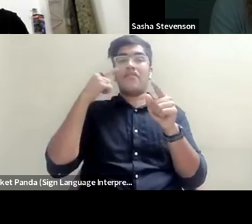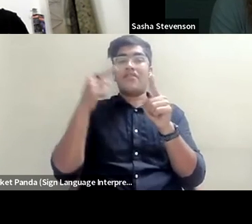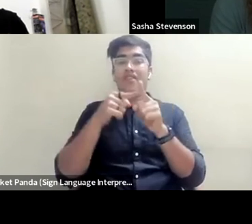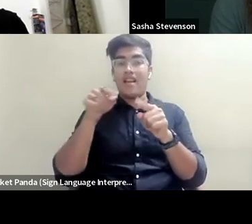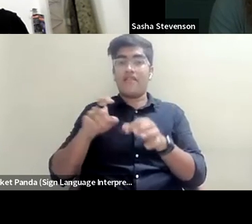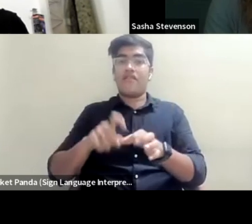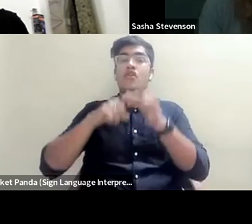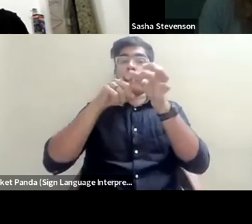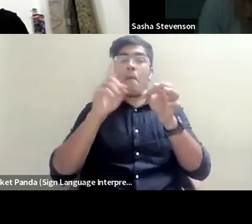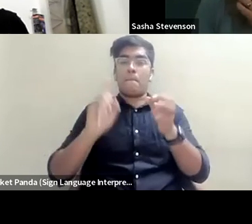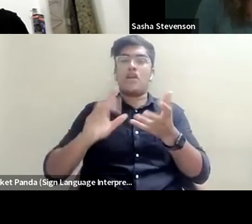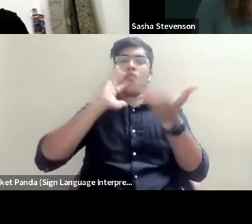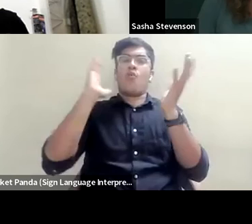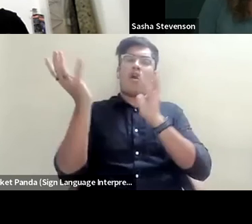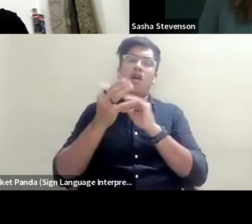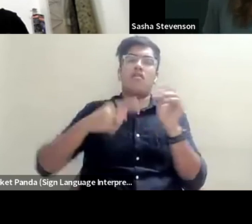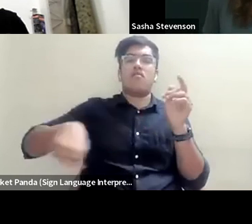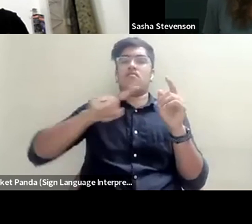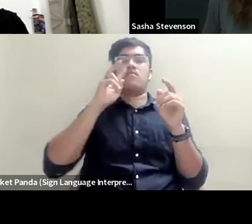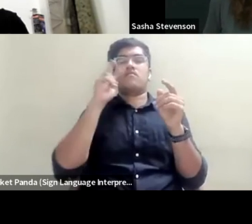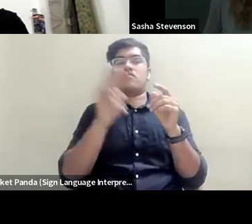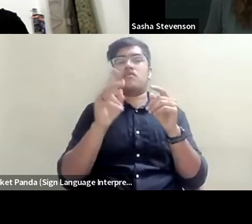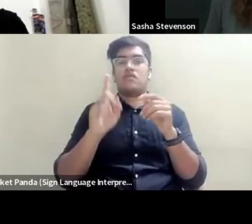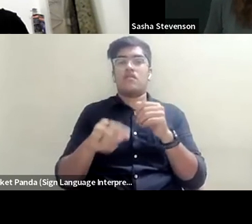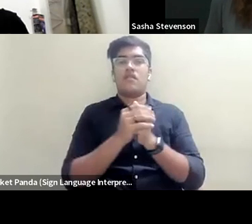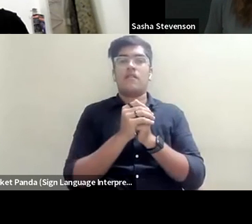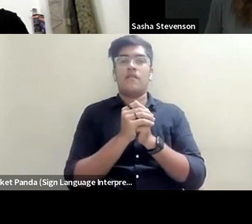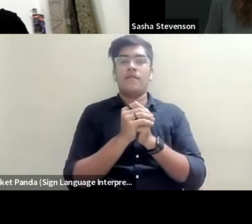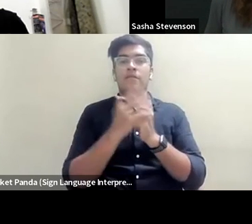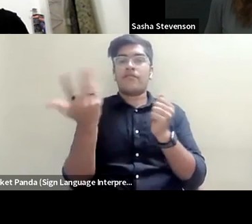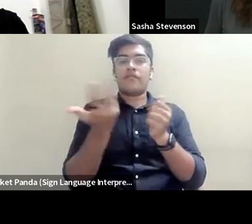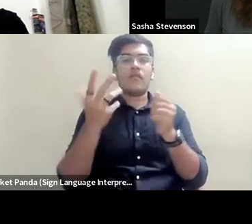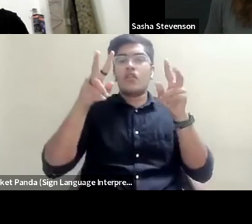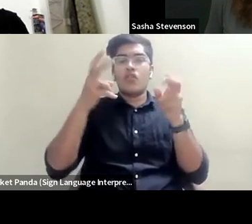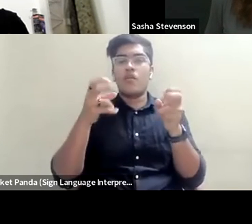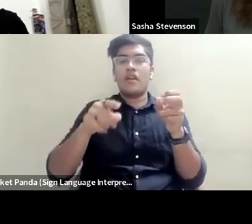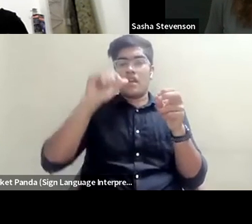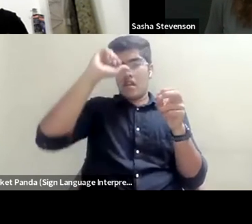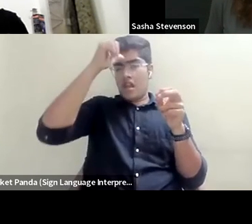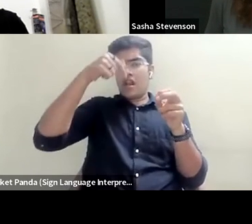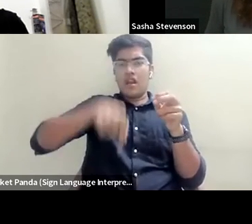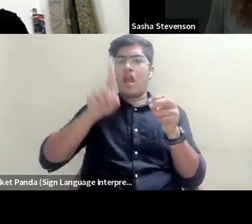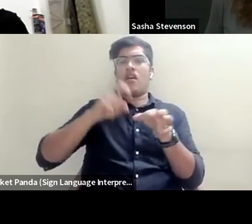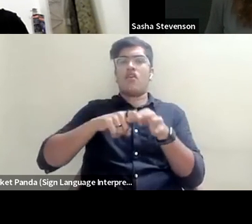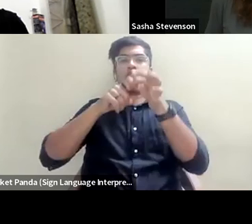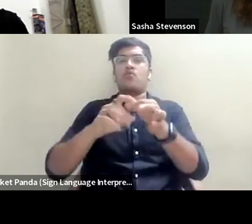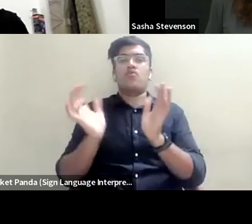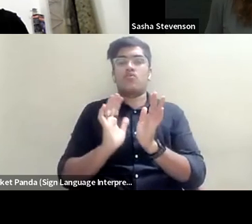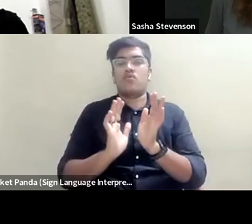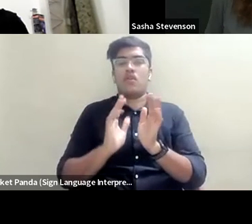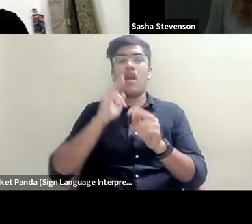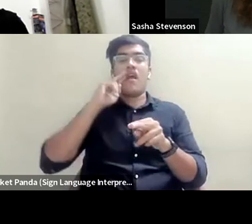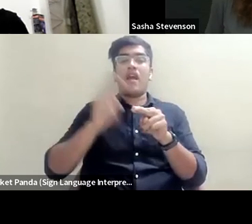है. क्योंकि कैसा है सर, राहुल सर, ये सिर्फ अभी देश का सवाल नहीं रहा है. अमेरिका में जाएगा तो उधर भी